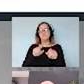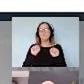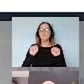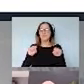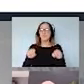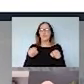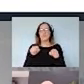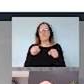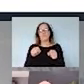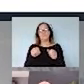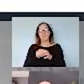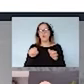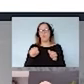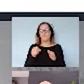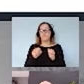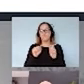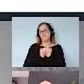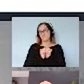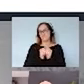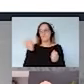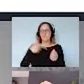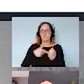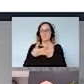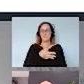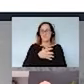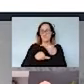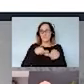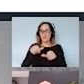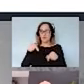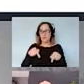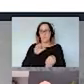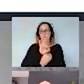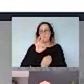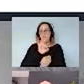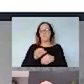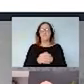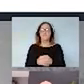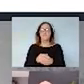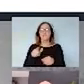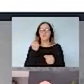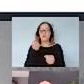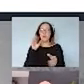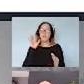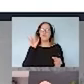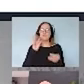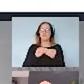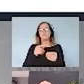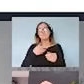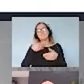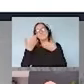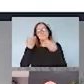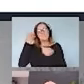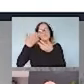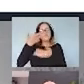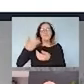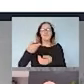działania od właściwie już od września 2019 roku w naszym projekcie, więc trochę będzie nostalgicznie, będziemy